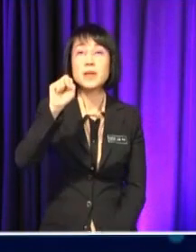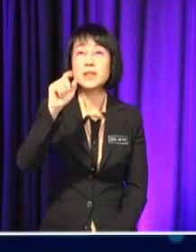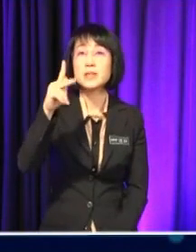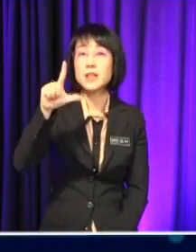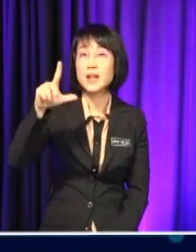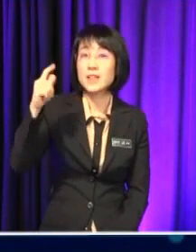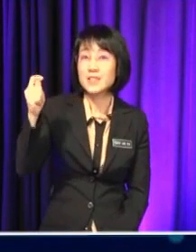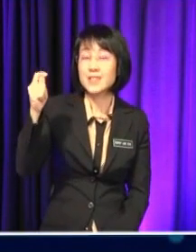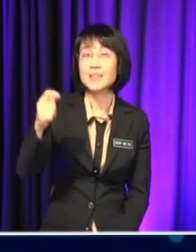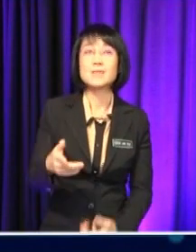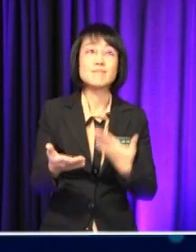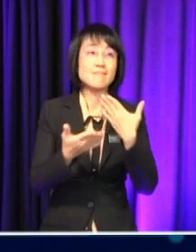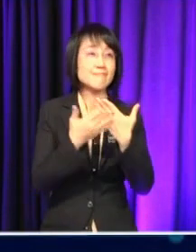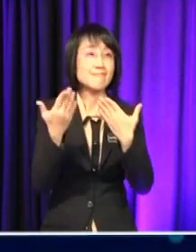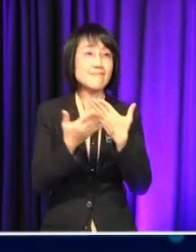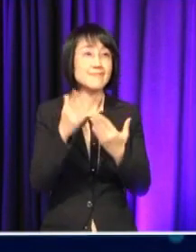tersebut